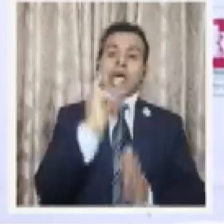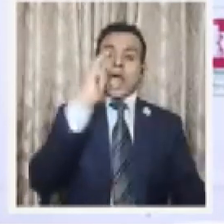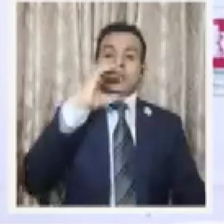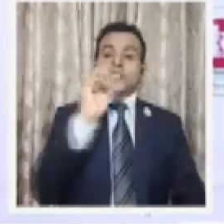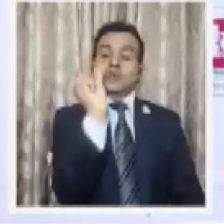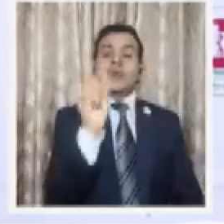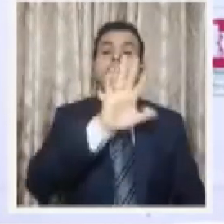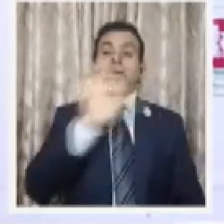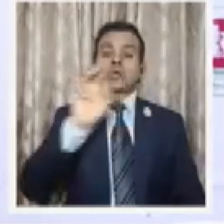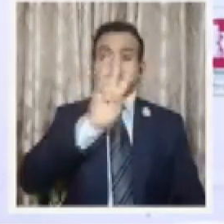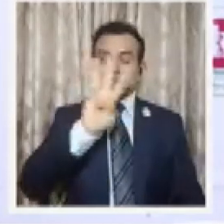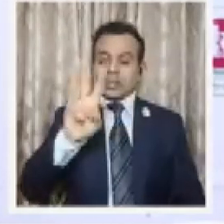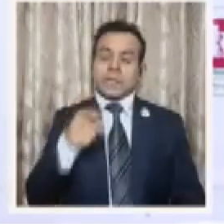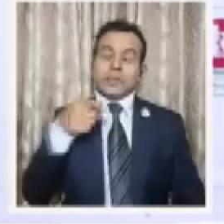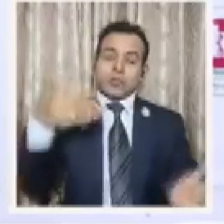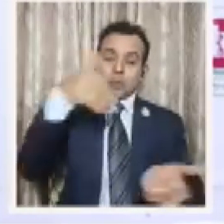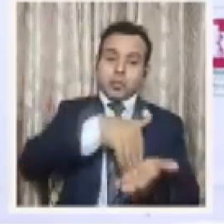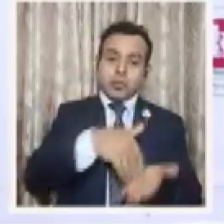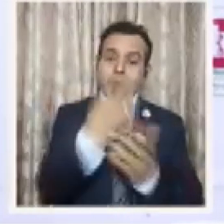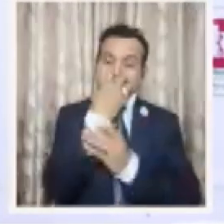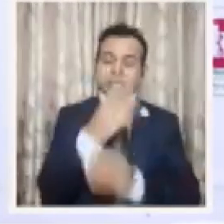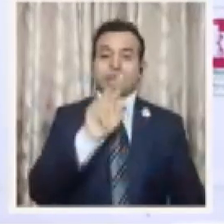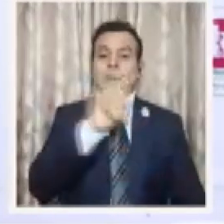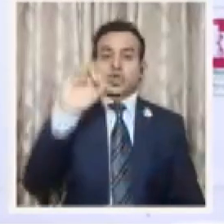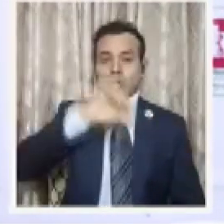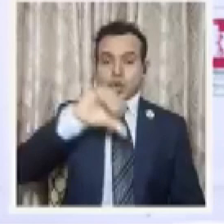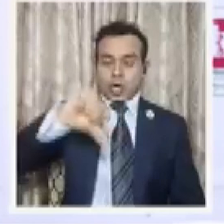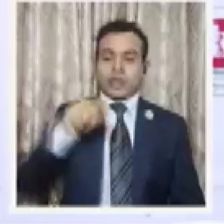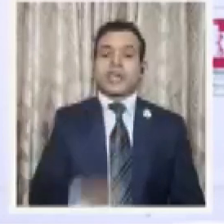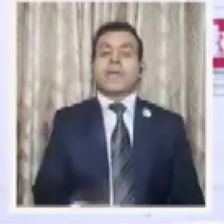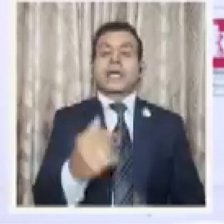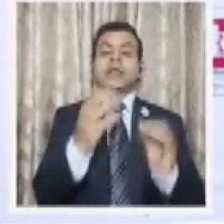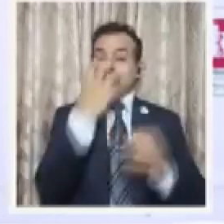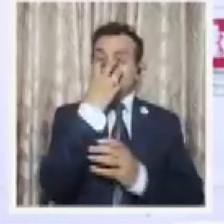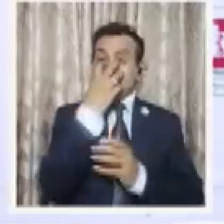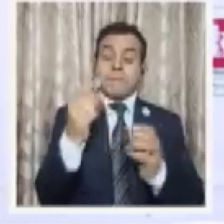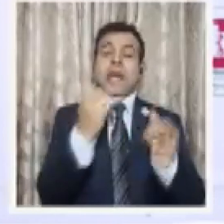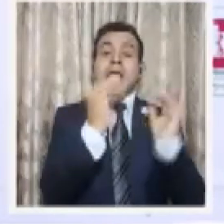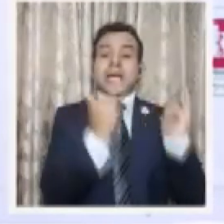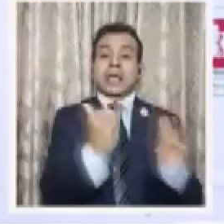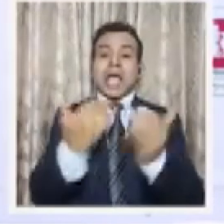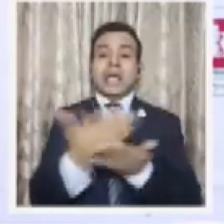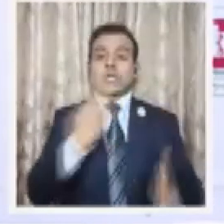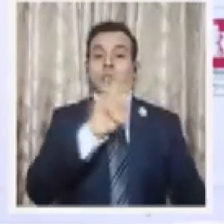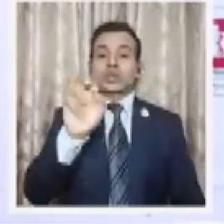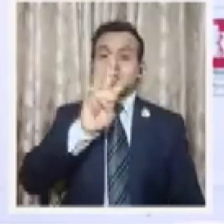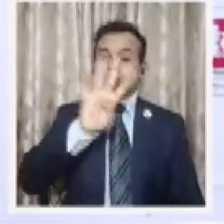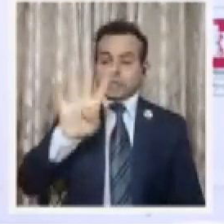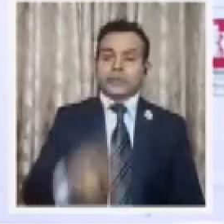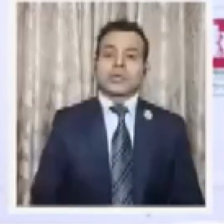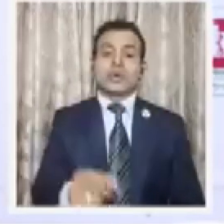সব মিলিয়ে আইসিইউ সজ্জা 533, রোগী ভর্তি আছে 299 জন এবং সজ্জা খালি আছে